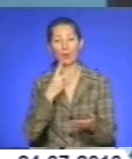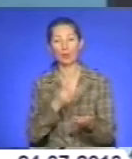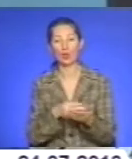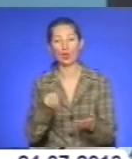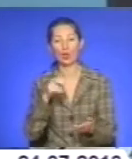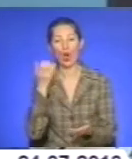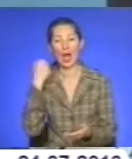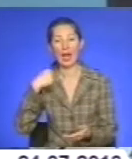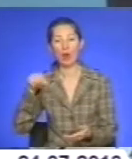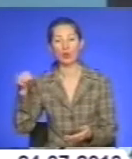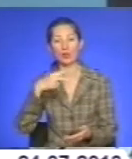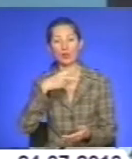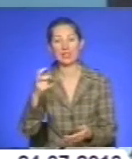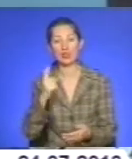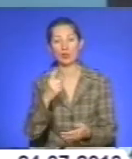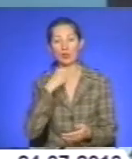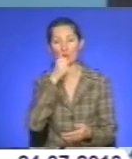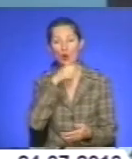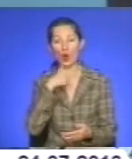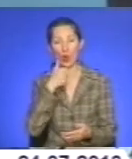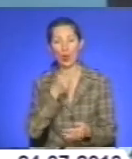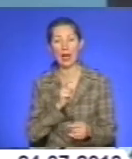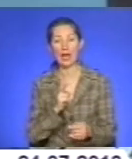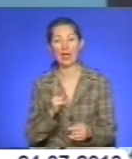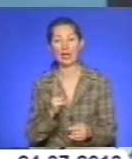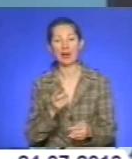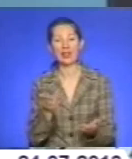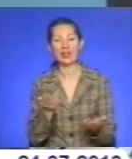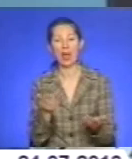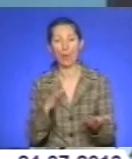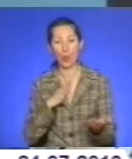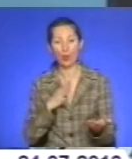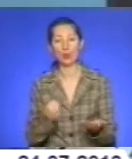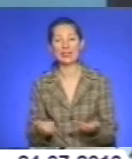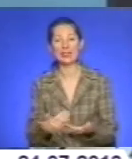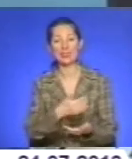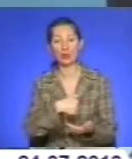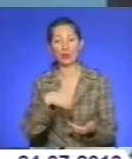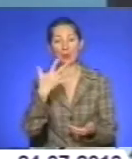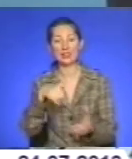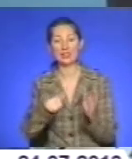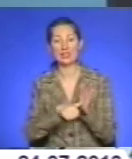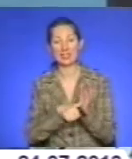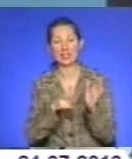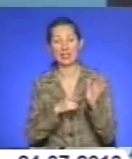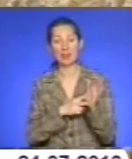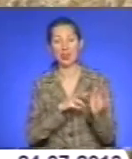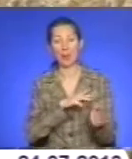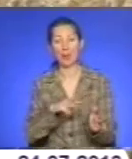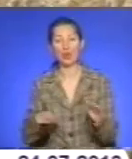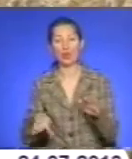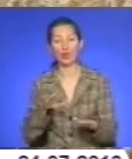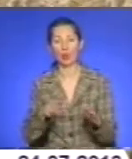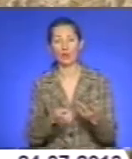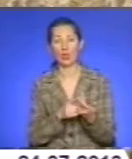рекордного 2011 року, де було зібрано 56,7 мільйонів тонн. За